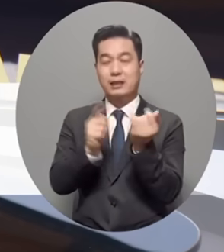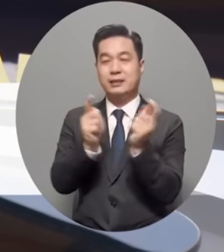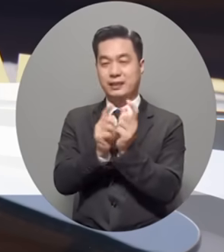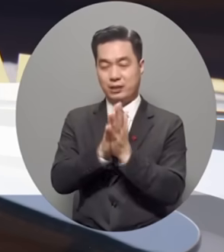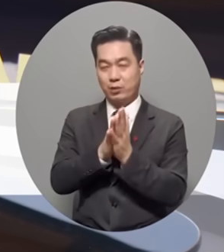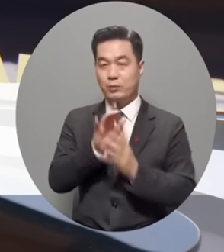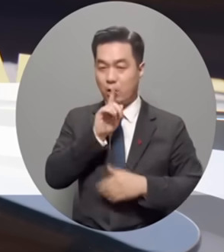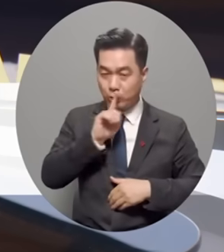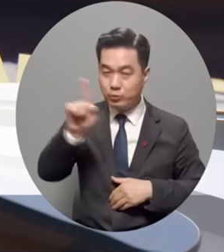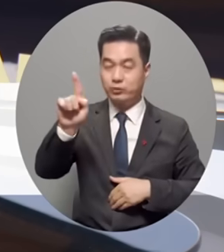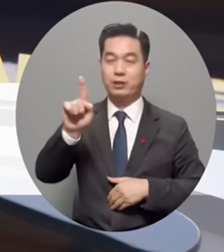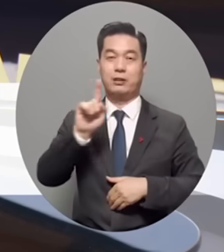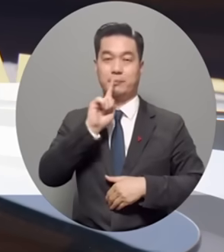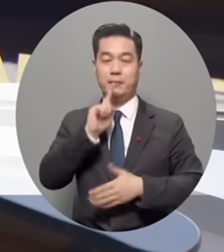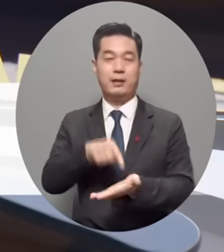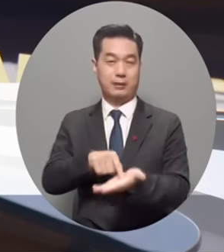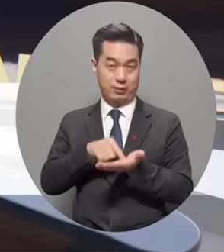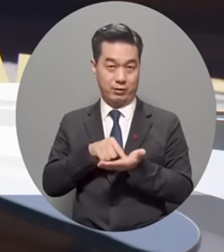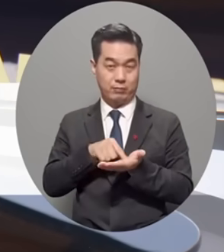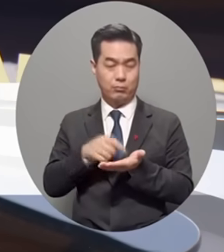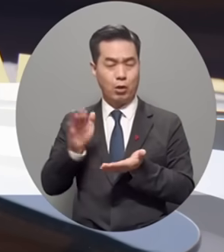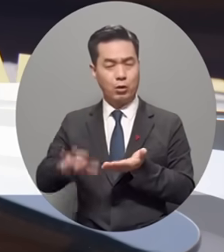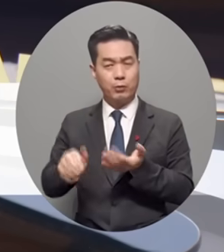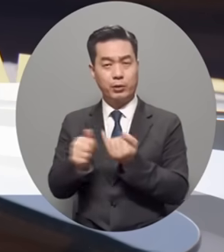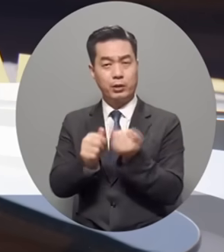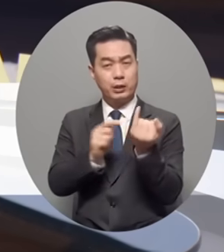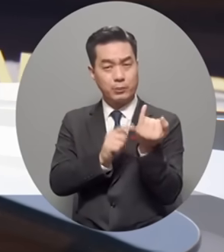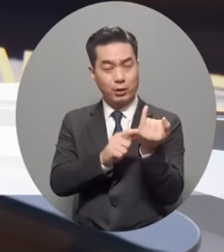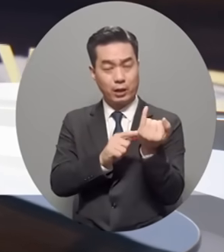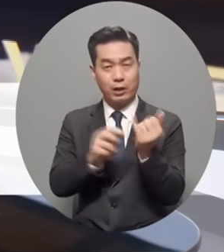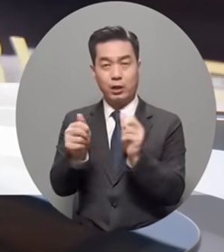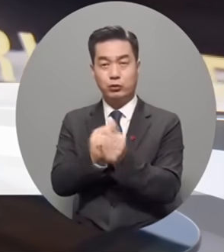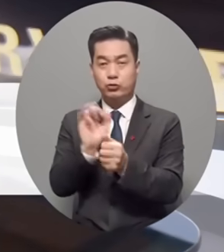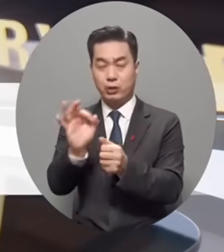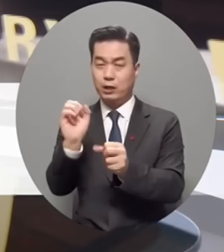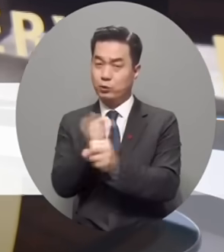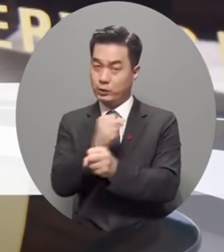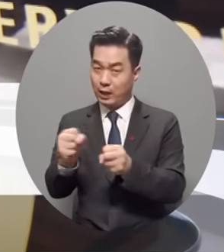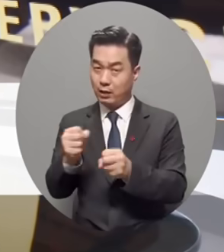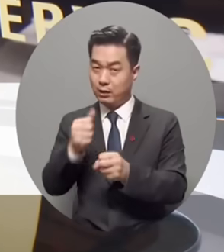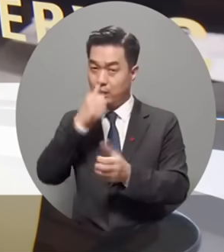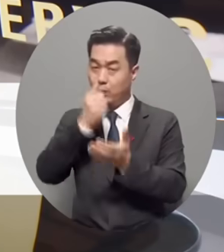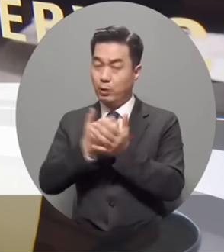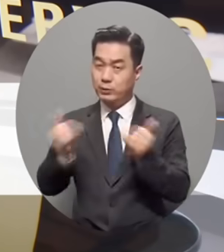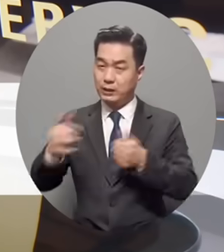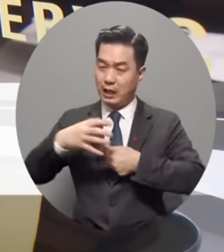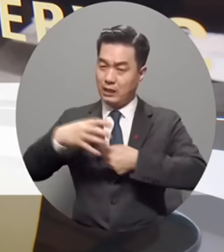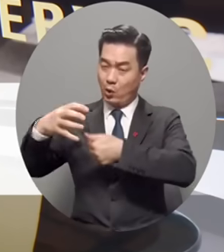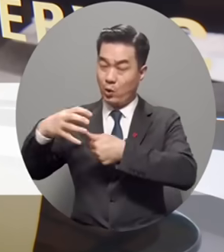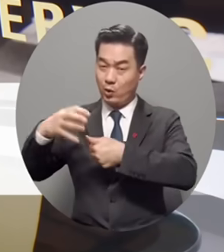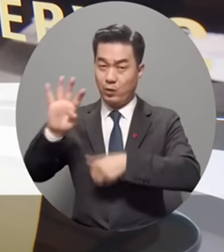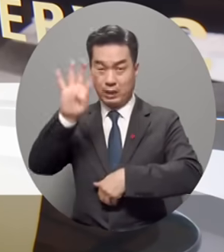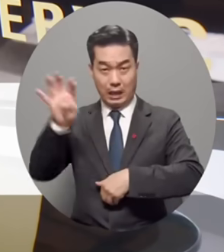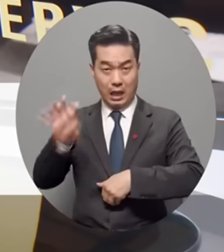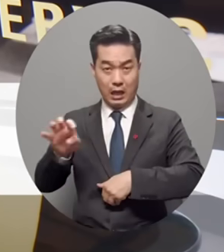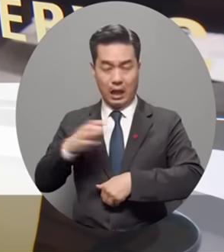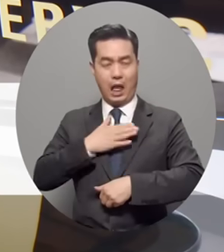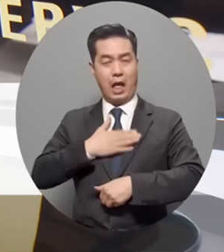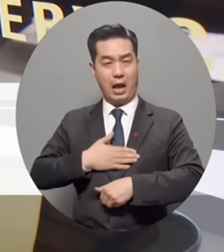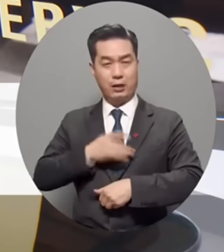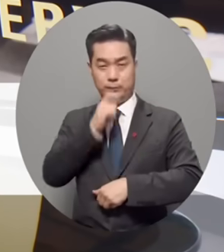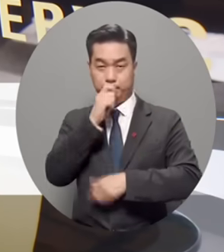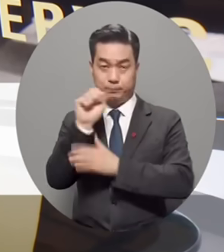넣었다고도 밝혔습니다. 그렇다면 김 여사는 주가 조작 범죄자들에게 이용당한 걸까요? 아니면 알고